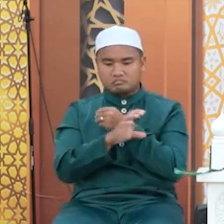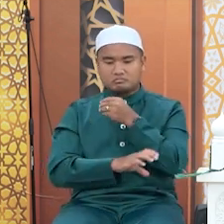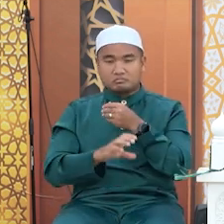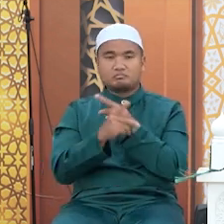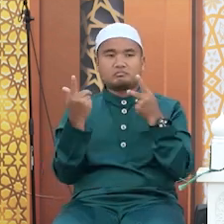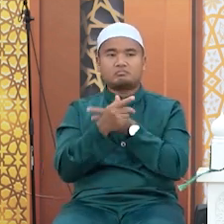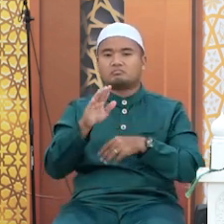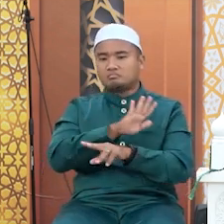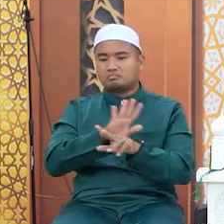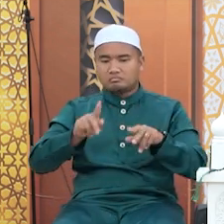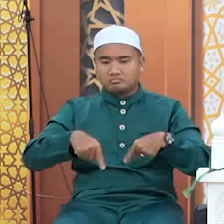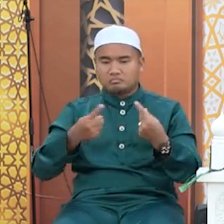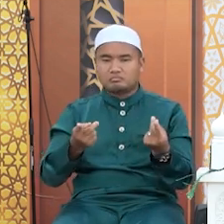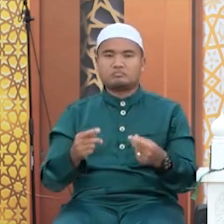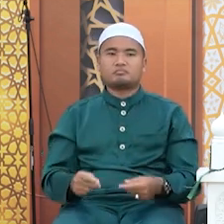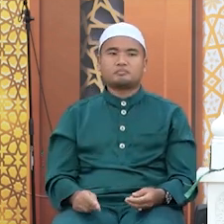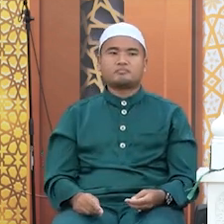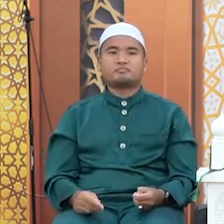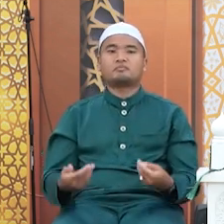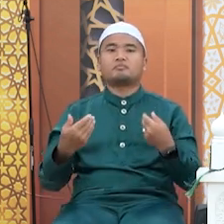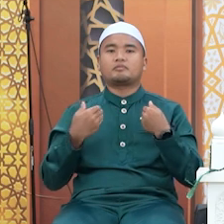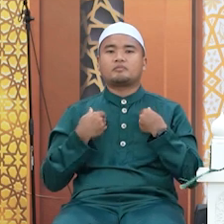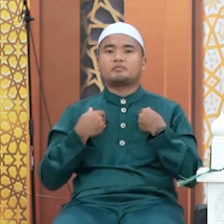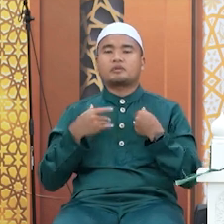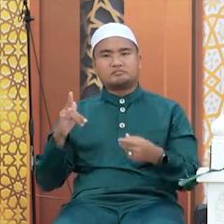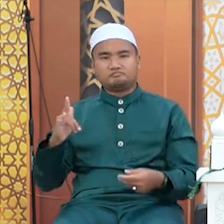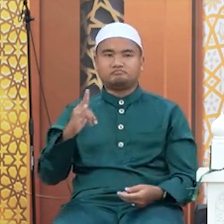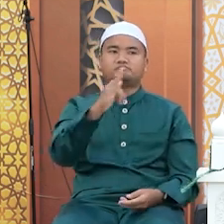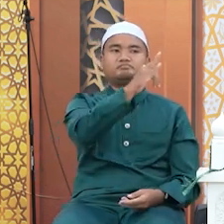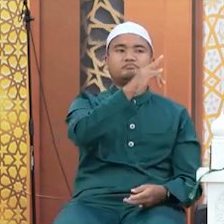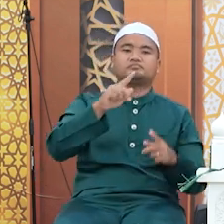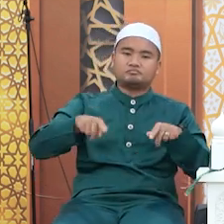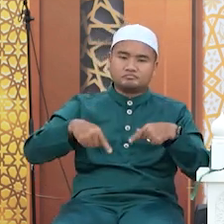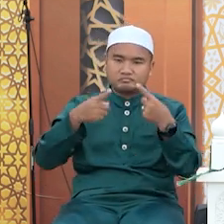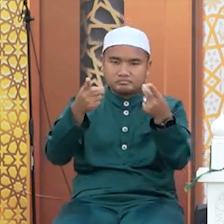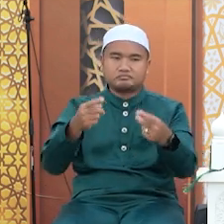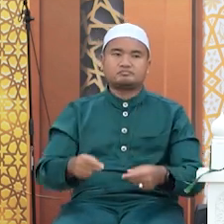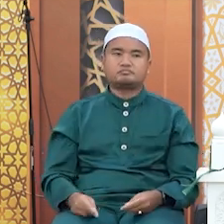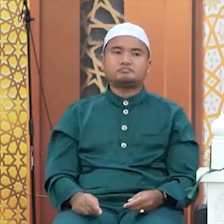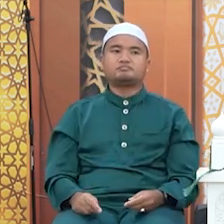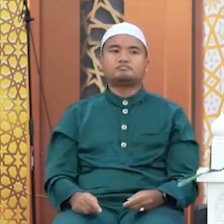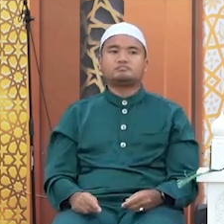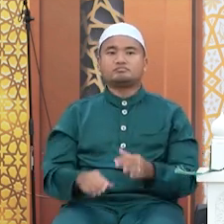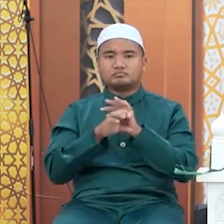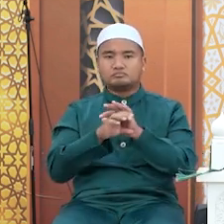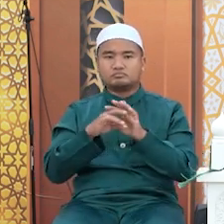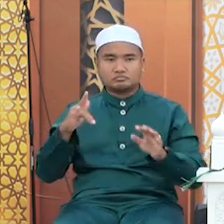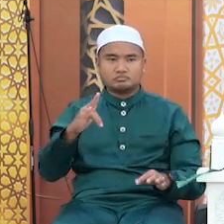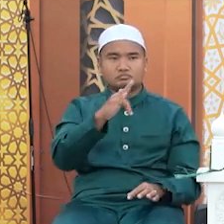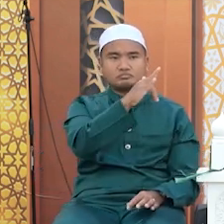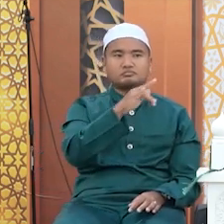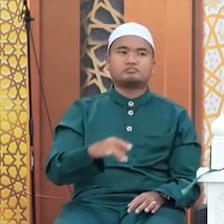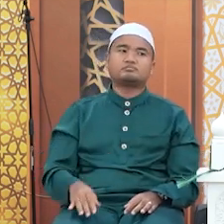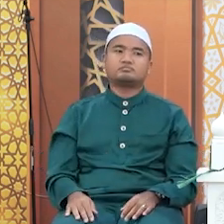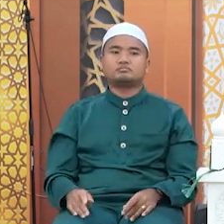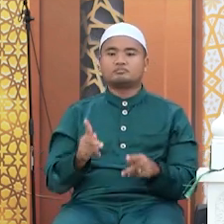Ada kenderaan yang menyampaikan. Kalau macam kita nak pergi dengan kereta boleh, tapi awak kita tengoklah